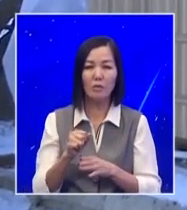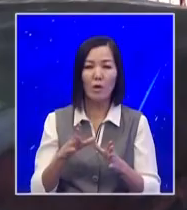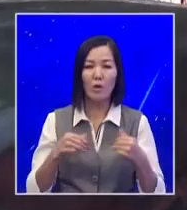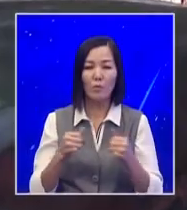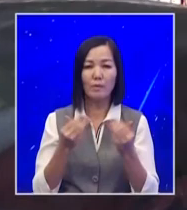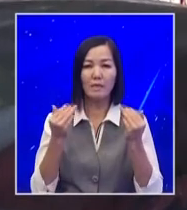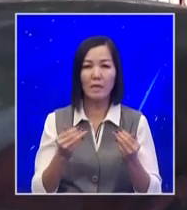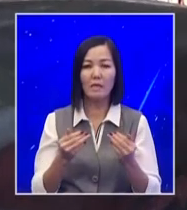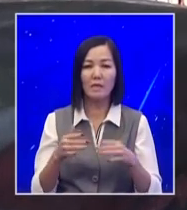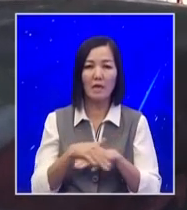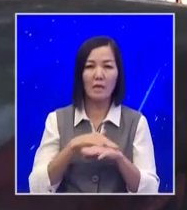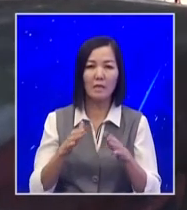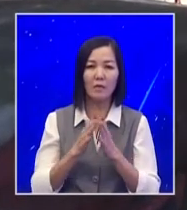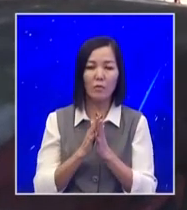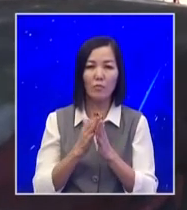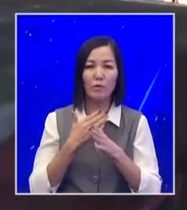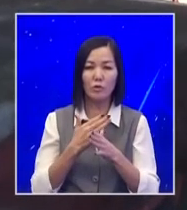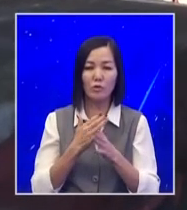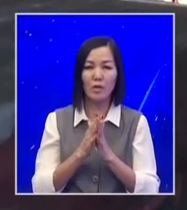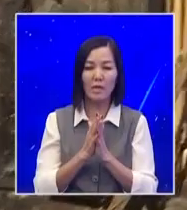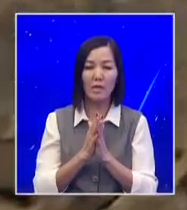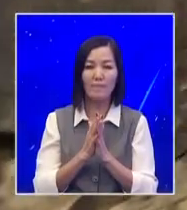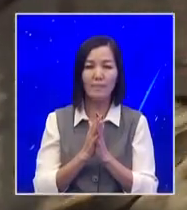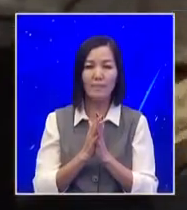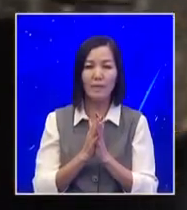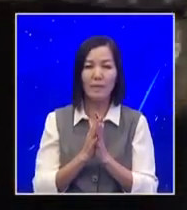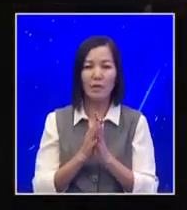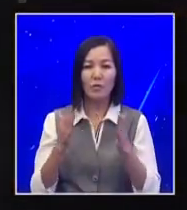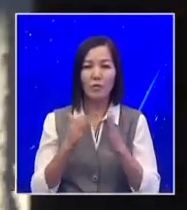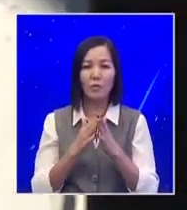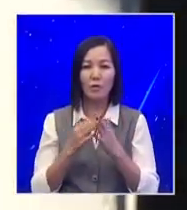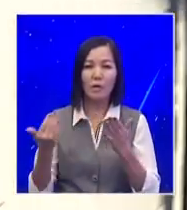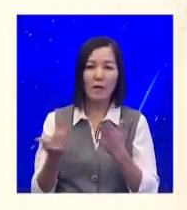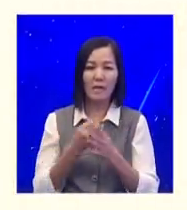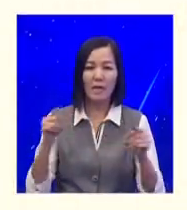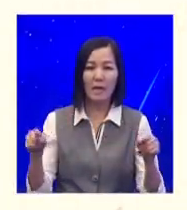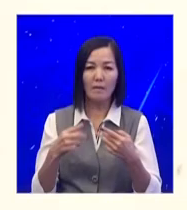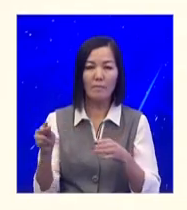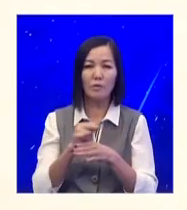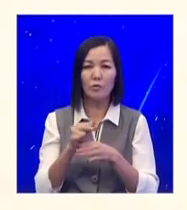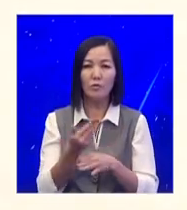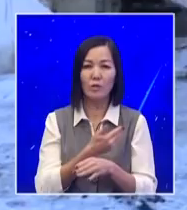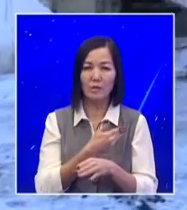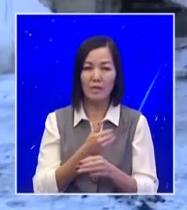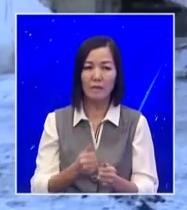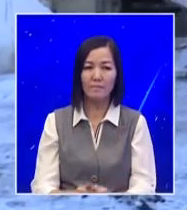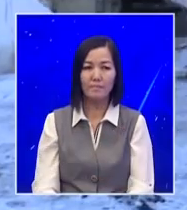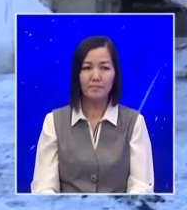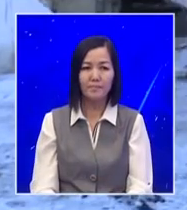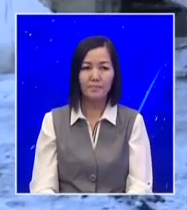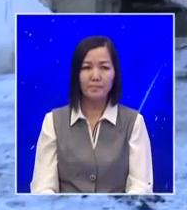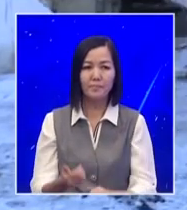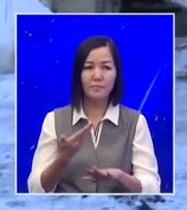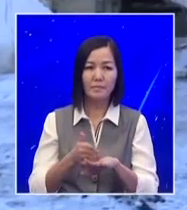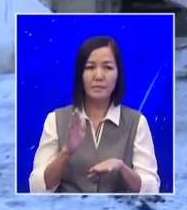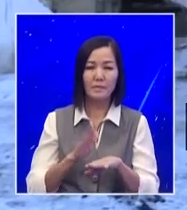отбасы енді көптің көмегіне мұқтаж. Тым құрғанда осы баспаналарын қалыпқа келтіріп алсақ дейді. Қиын